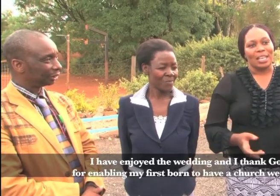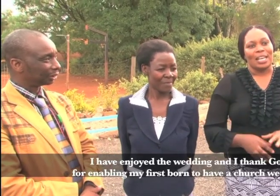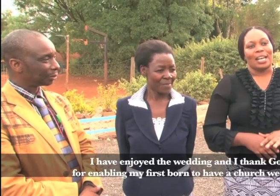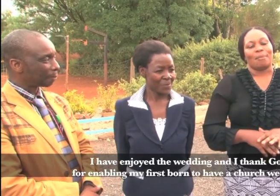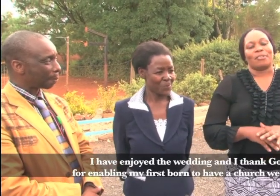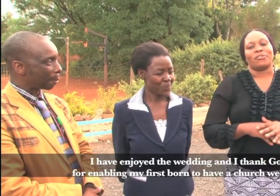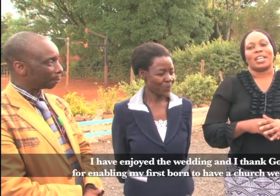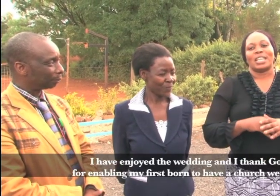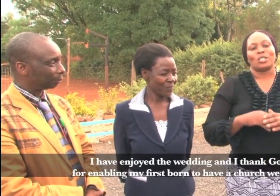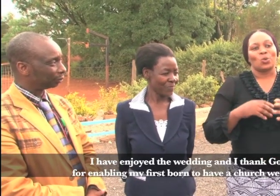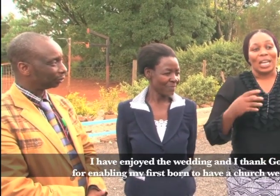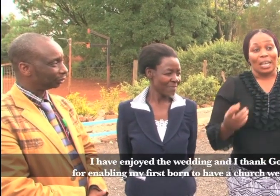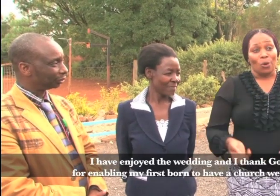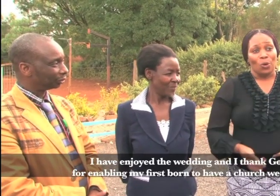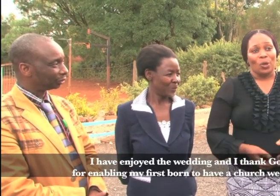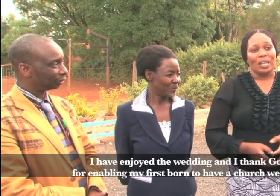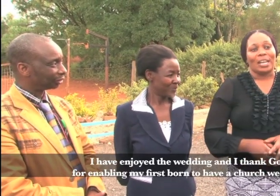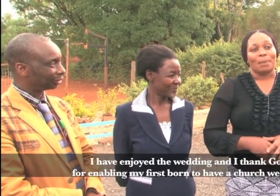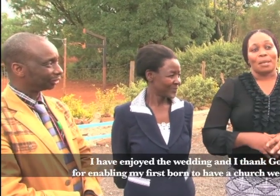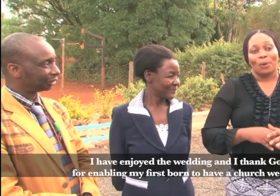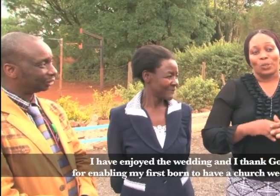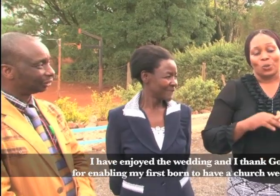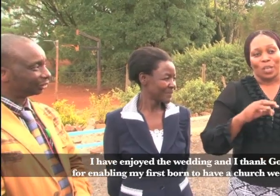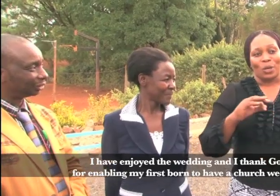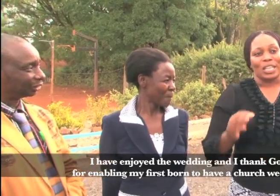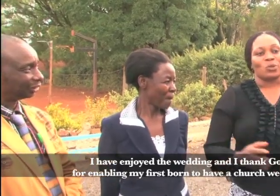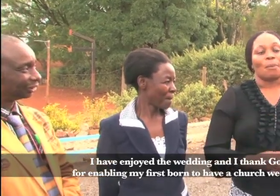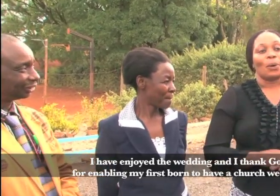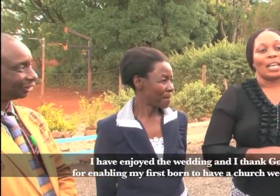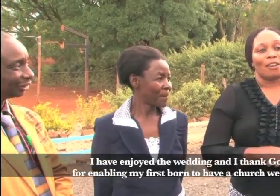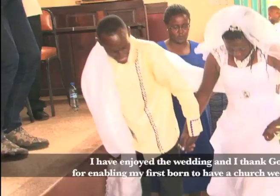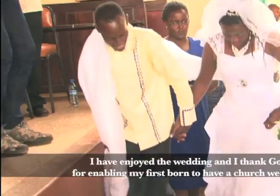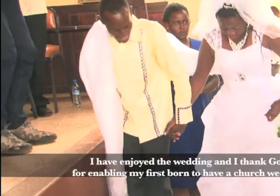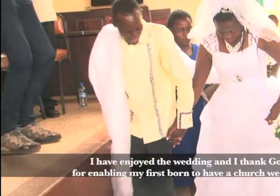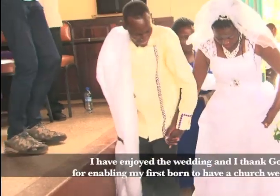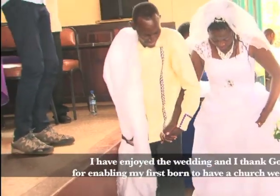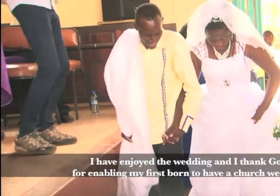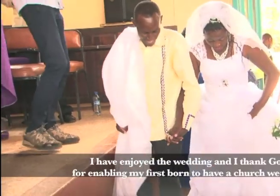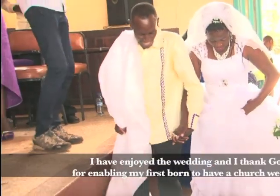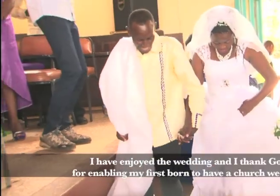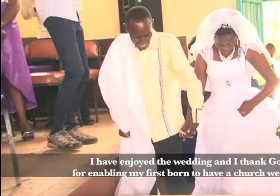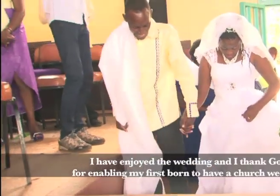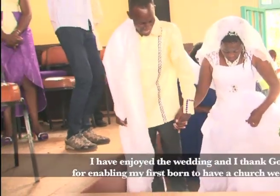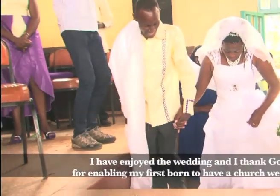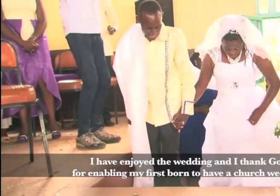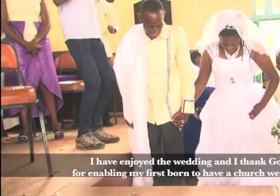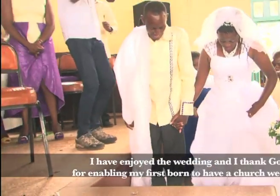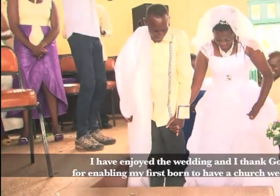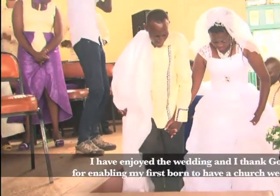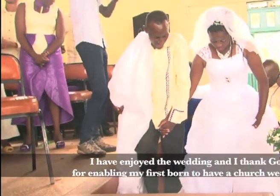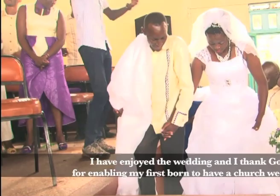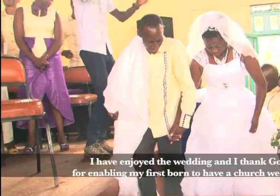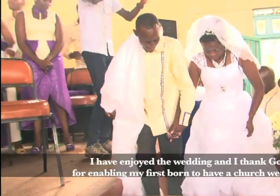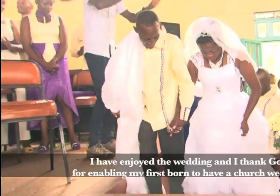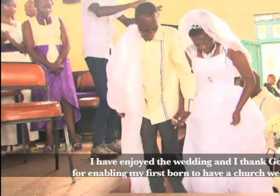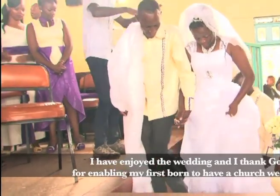harusi, amefurahia siku ya leo, na amesema watoto wake ni watatu na amewalea vizuri. Na nashukuru Mungu kwa sababu